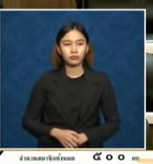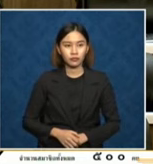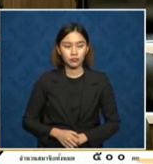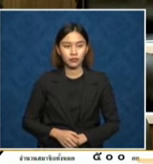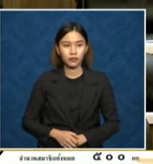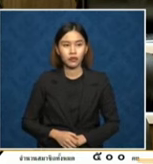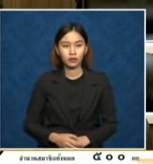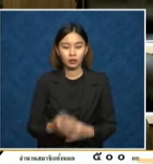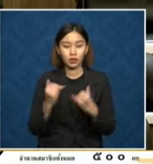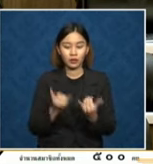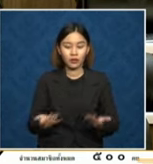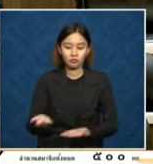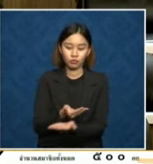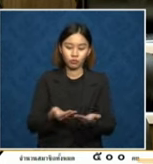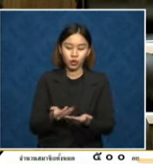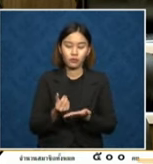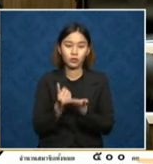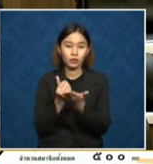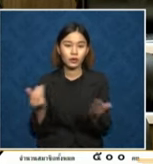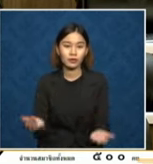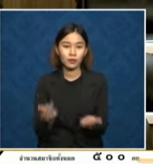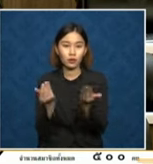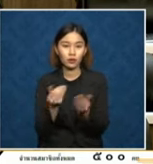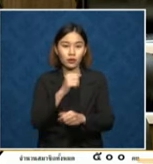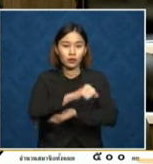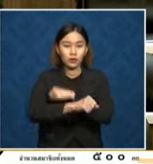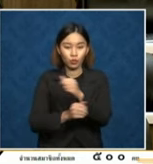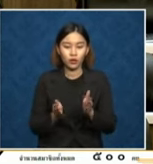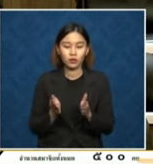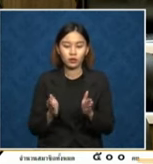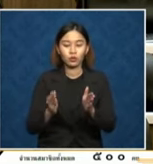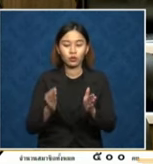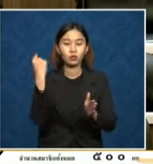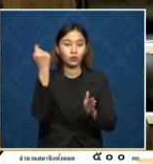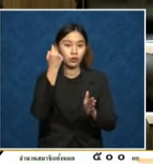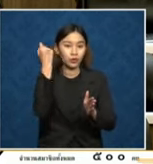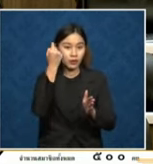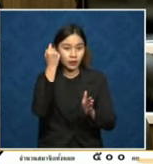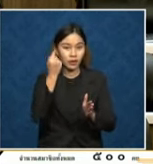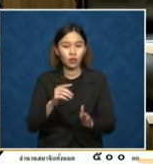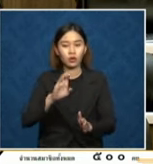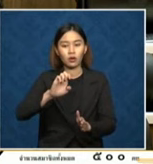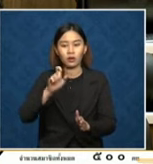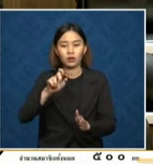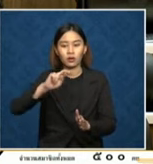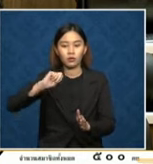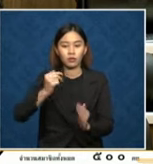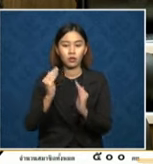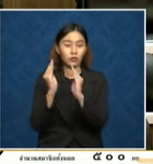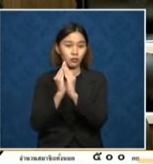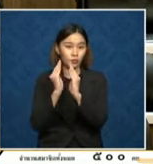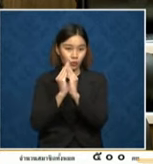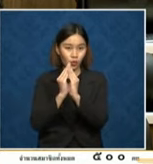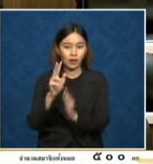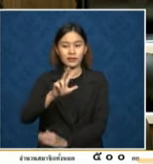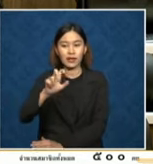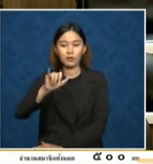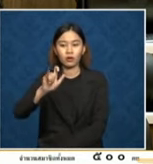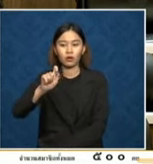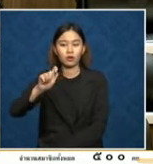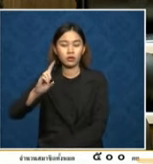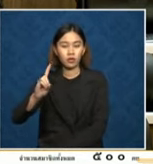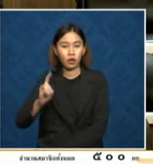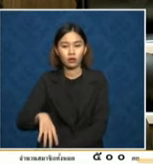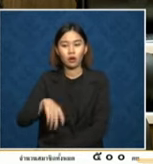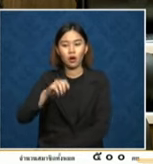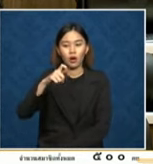ไร่ใหม่ครับได้ร่วมกันผลักดันการก่อสร้างเส้นทางเพื่อการท่องเที่ยวบึงบัวชายหาดสามระยอดโดยอบ